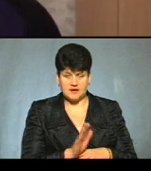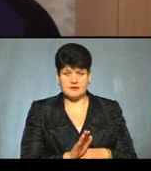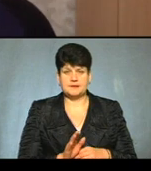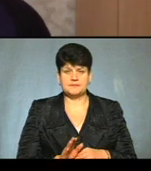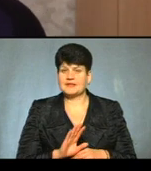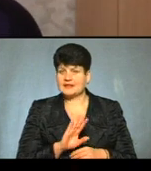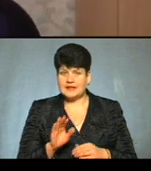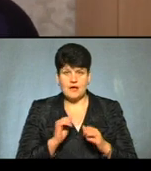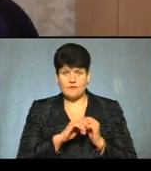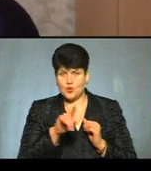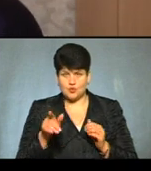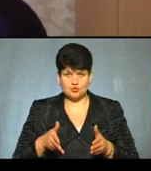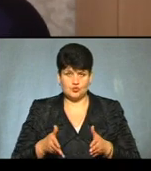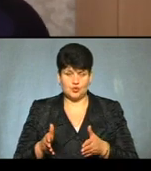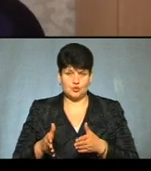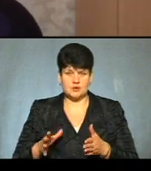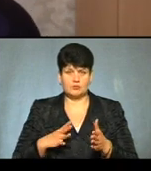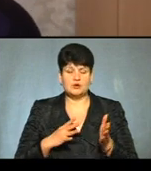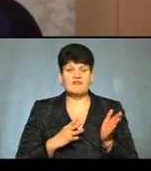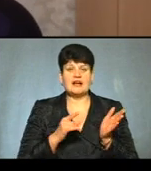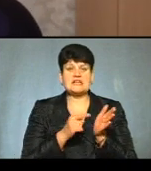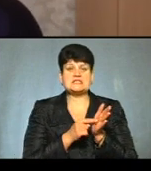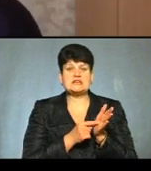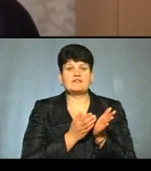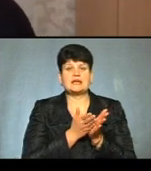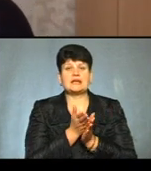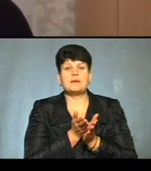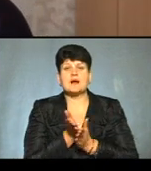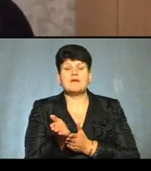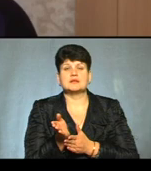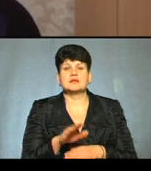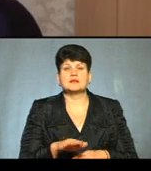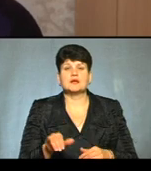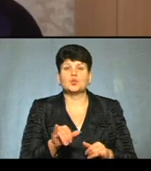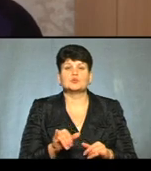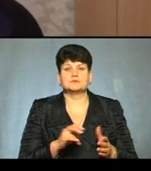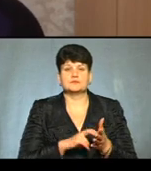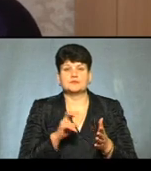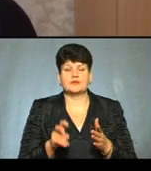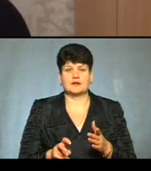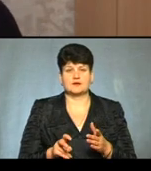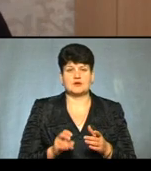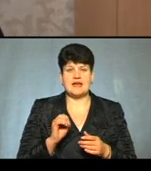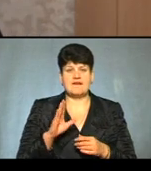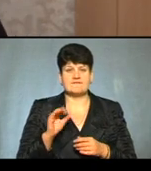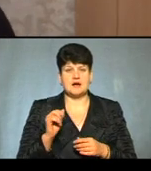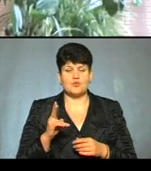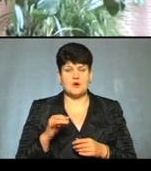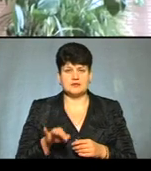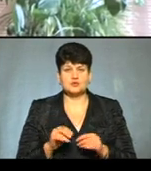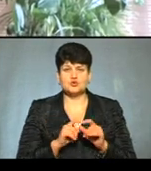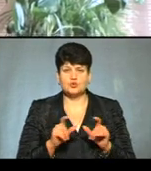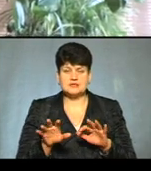виправили. Не в кожному коридорі були вказівники направлення руху дітей під час евакуації. Ми це також